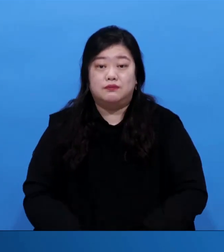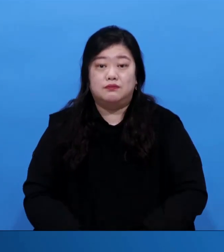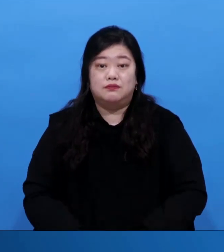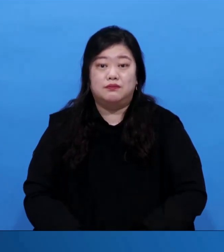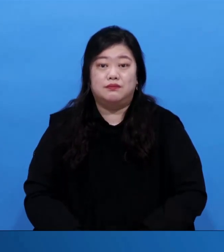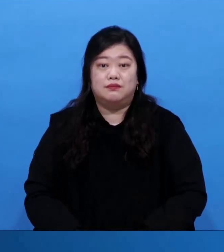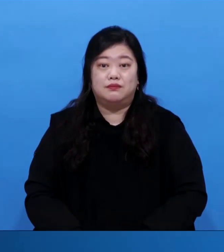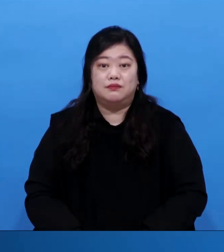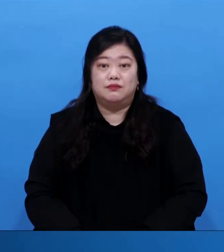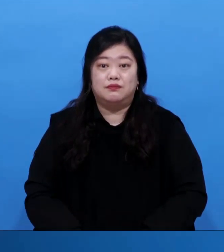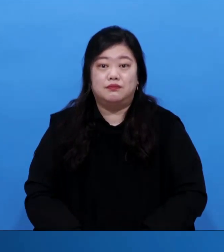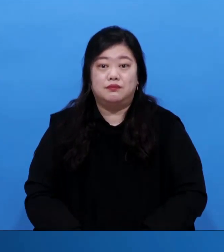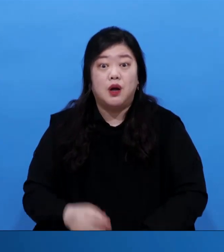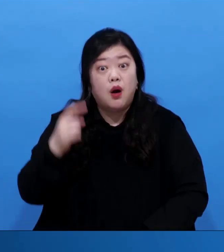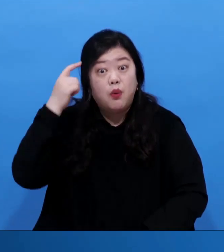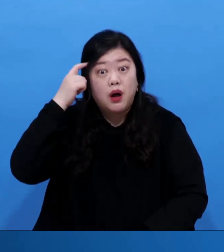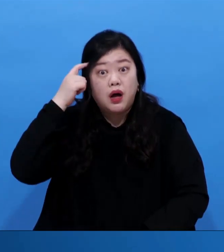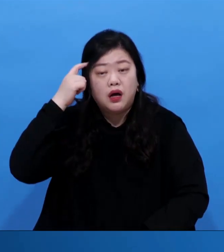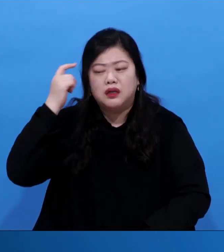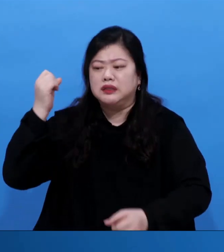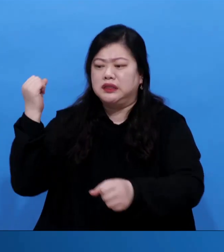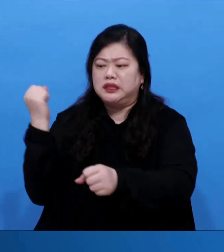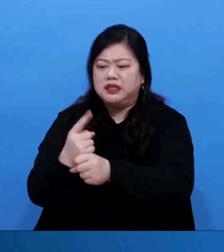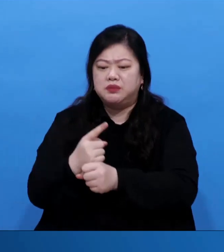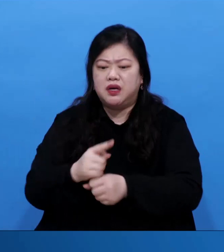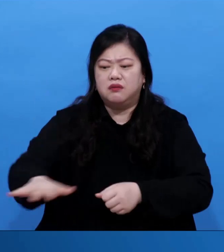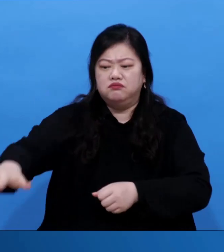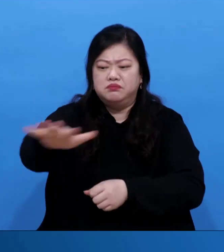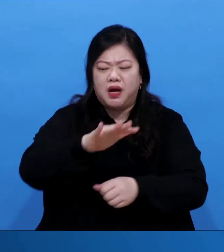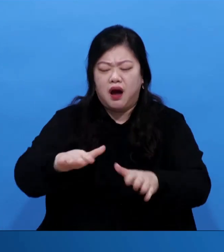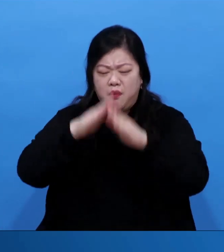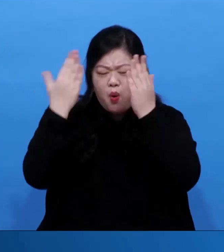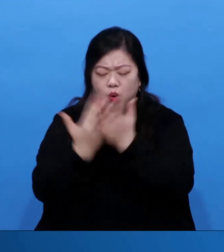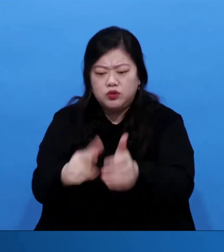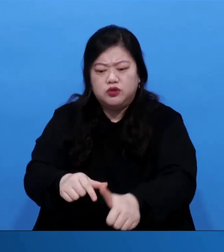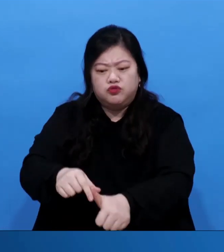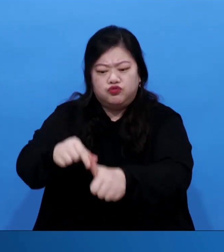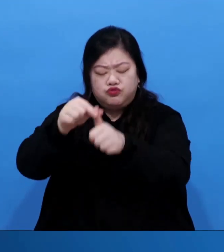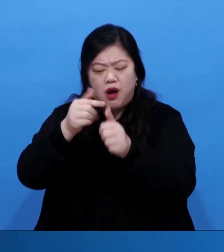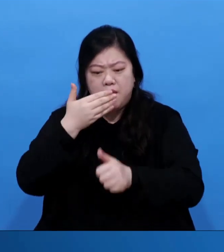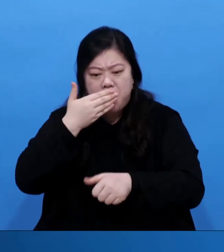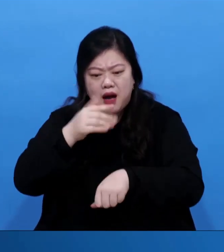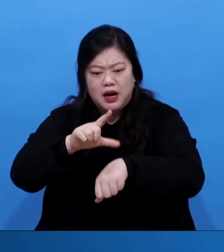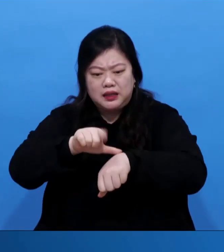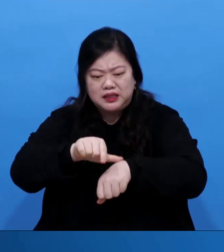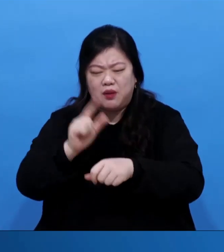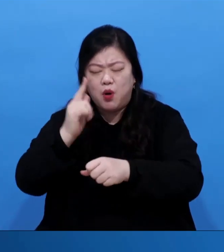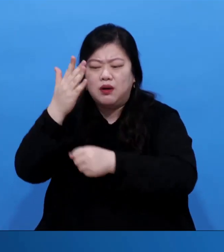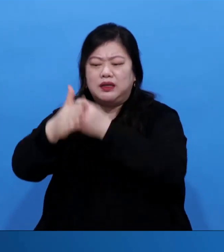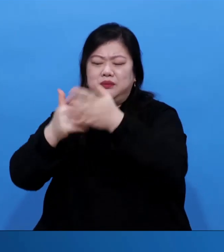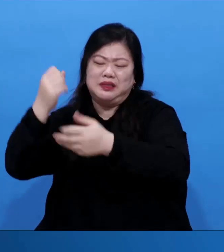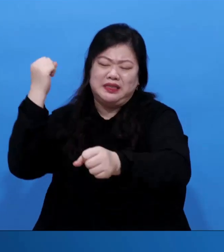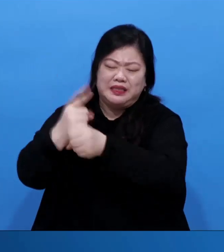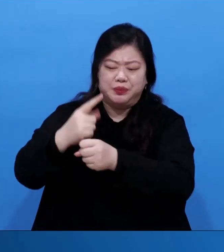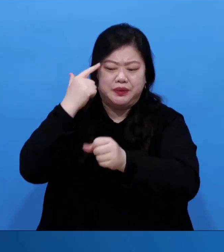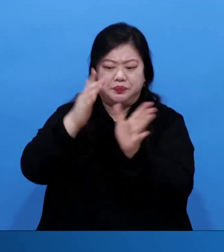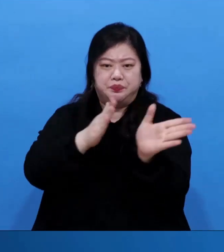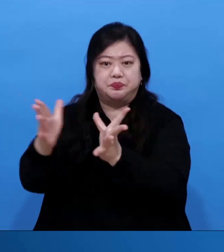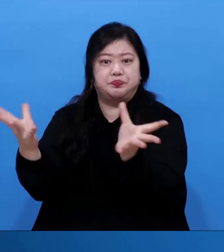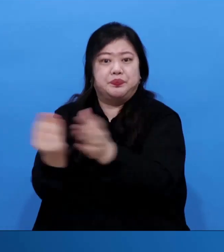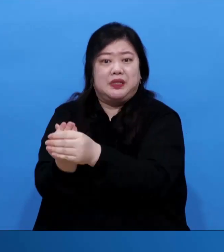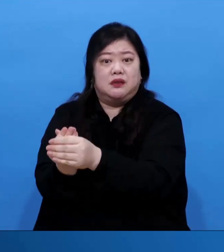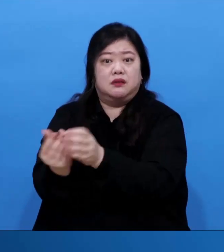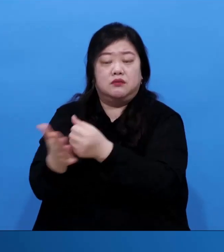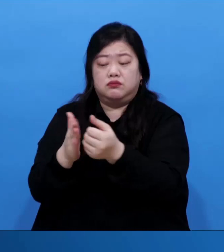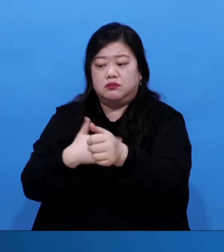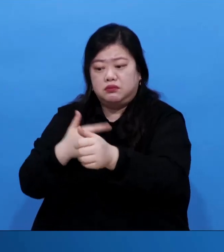왜냐하면 모든 것을 다 살리고 가질 수 있기 때문에. The reason is because we can save everything and have everything. 요거를